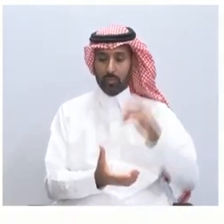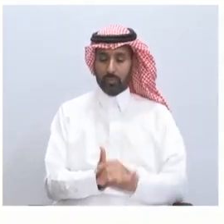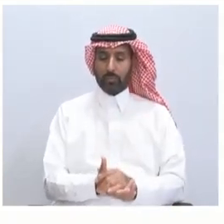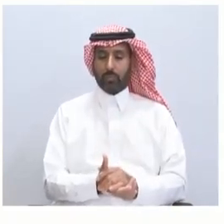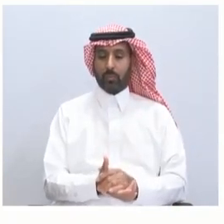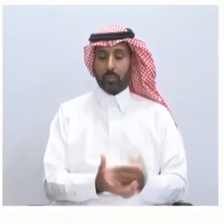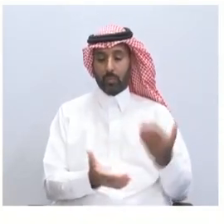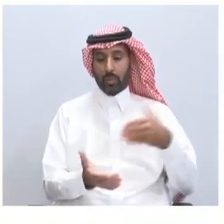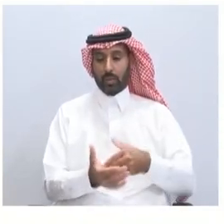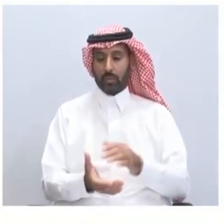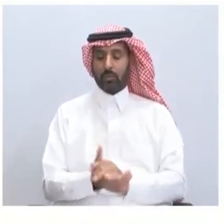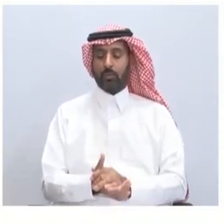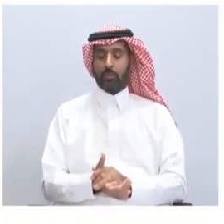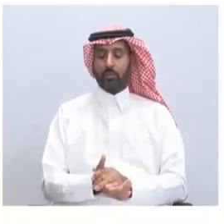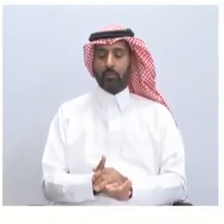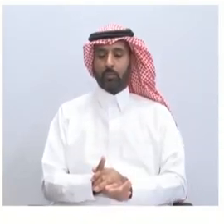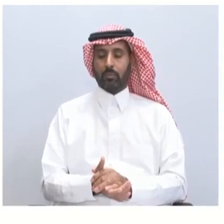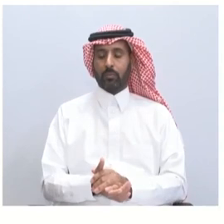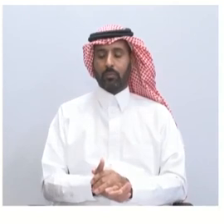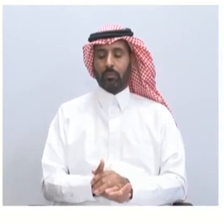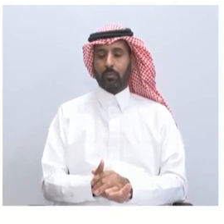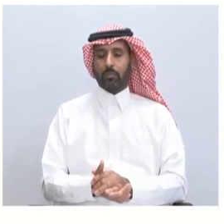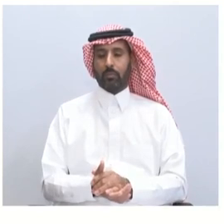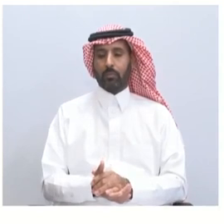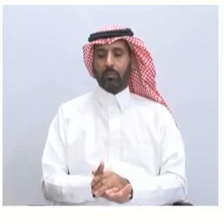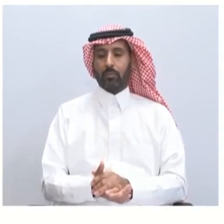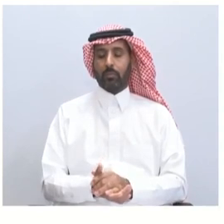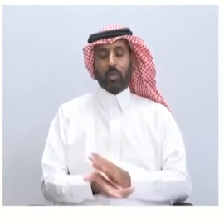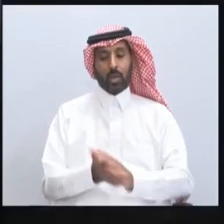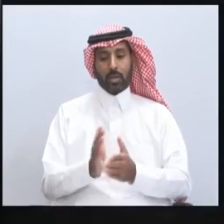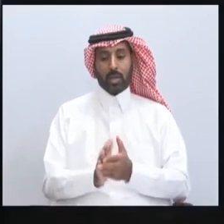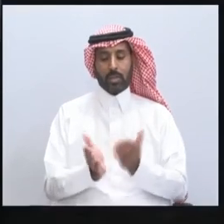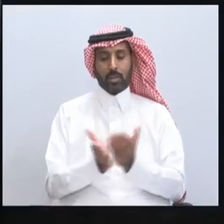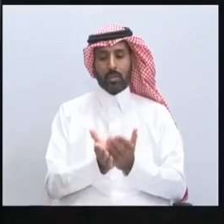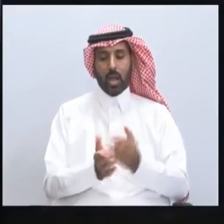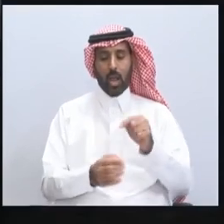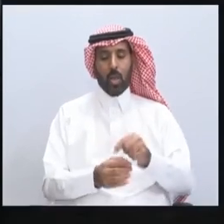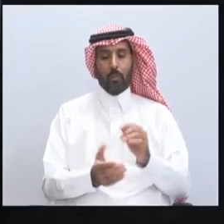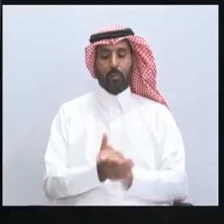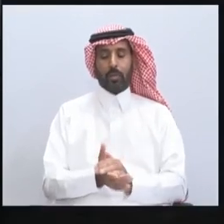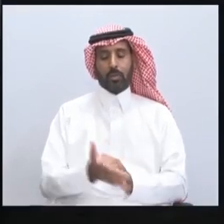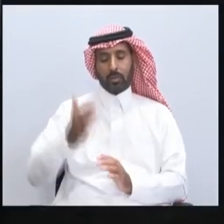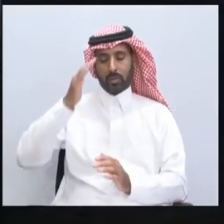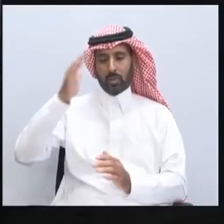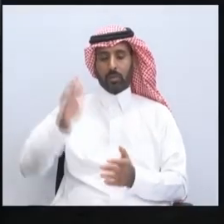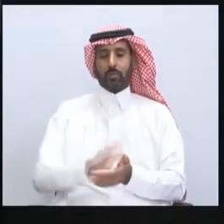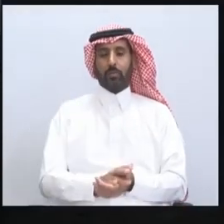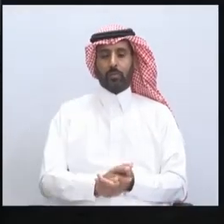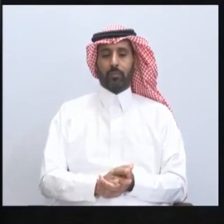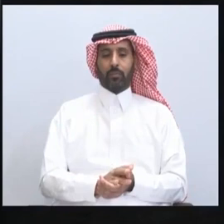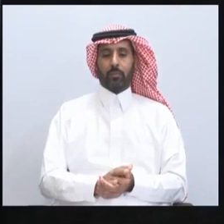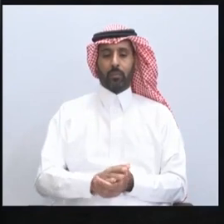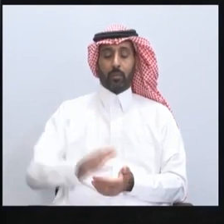وبذلك ابنائي وبناتي الطلاب ننهي درسنا لهذا اليوم شاكرا ومقدرا